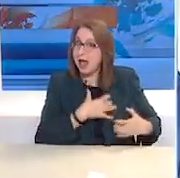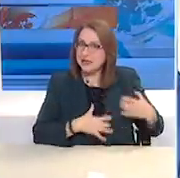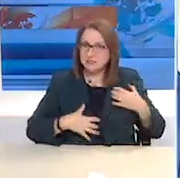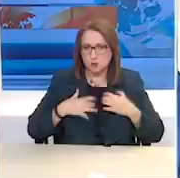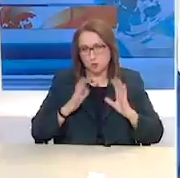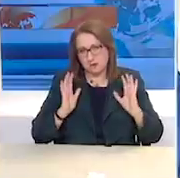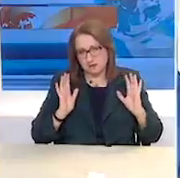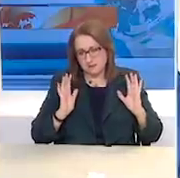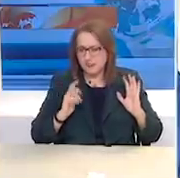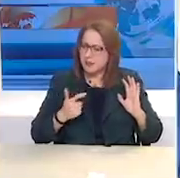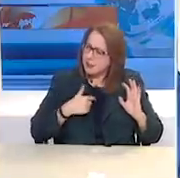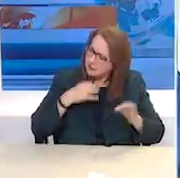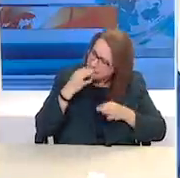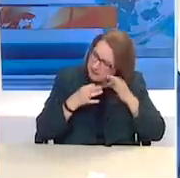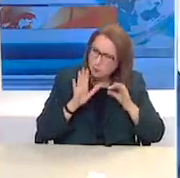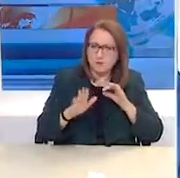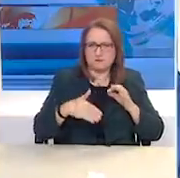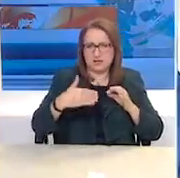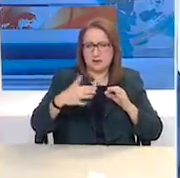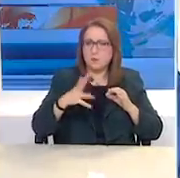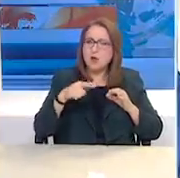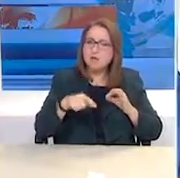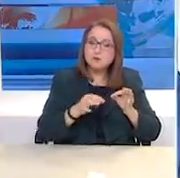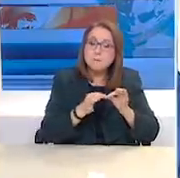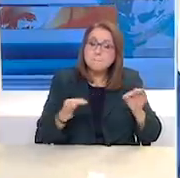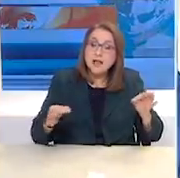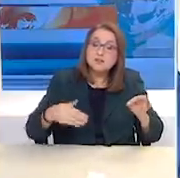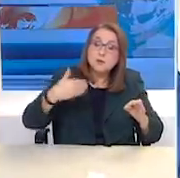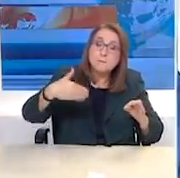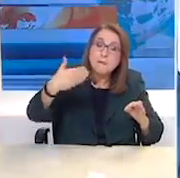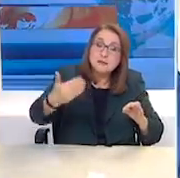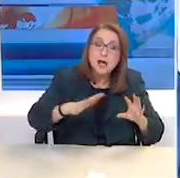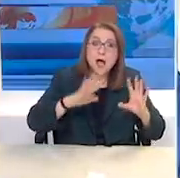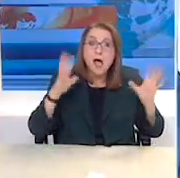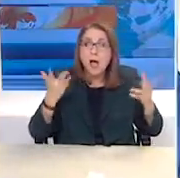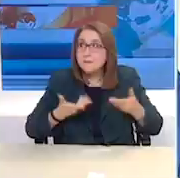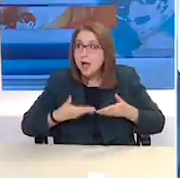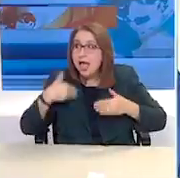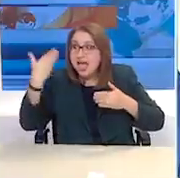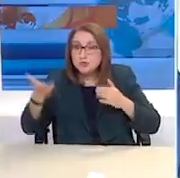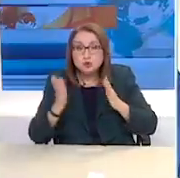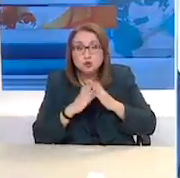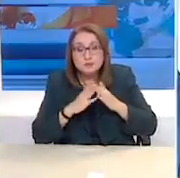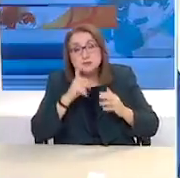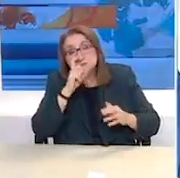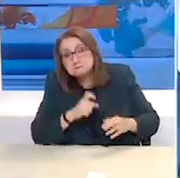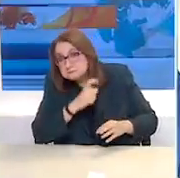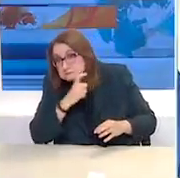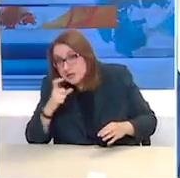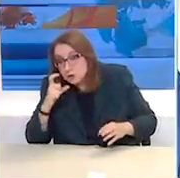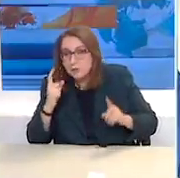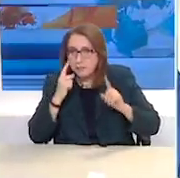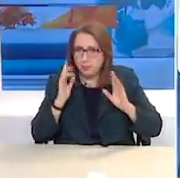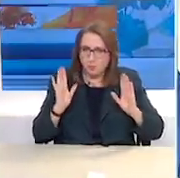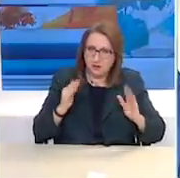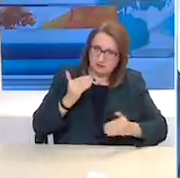Θα ακούσετε γι' αυτό και ενδεχομένως να είναι ένα από τα μέτρα της επόμενης φάσης. Δηλαδή, η χρήση της μάσκας